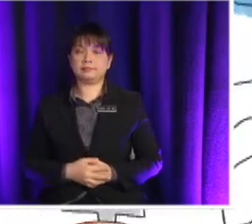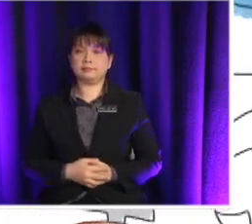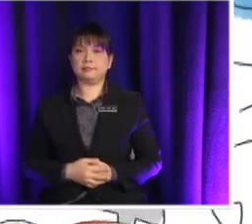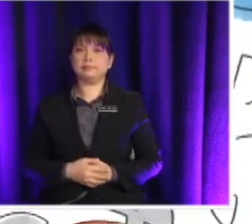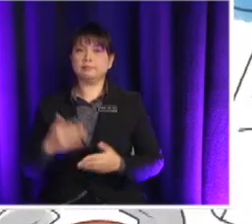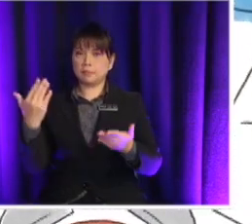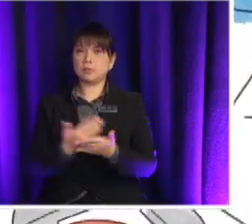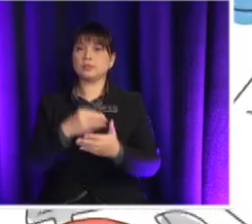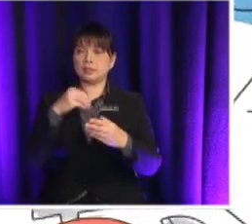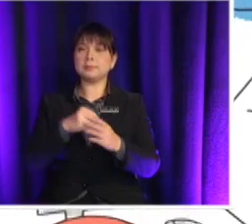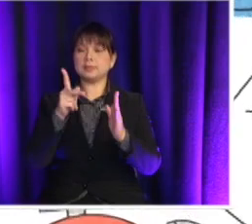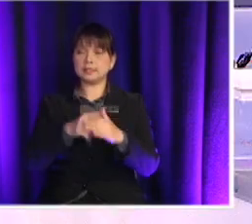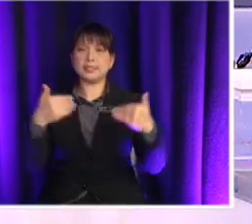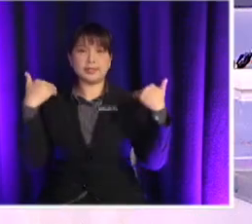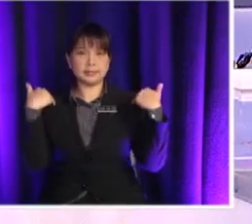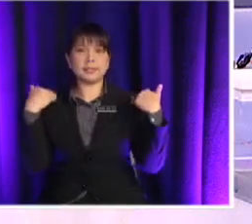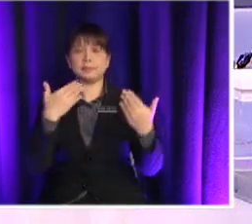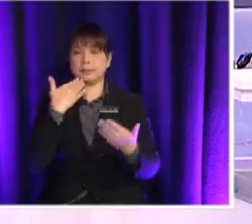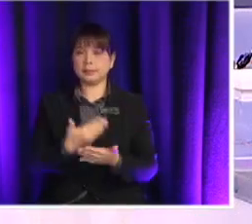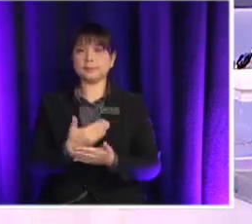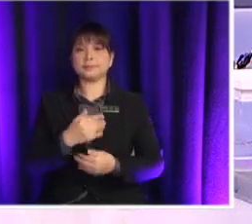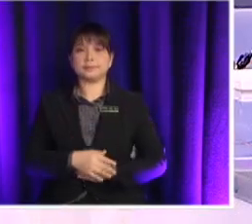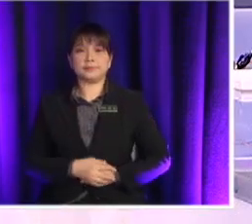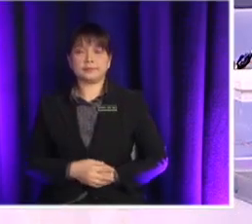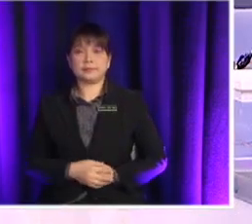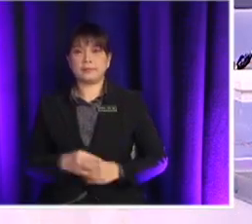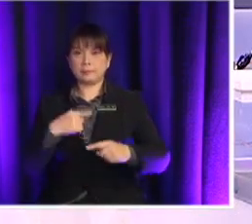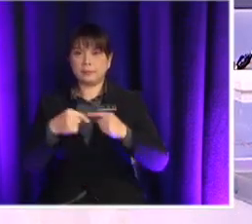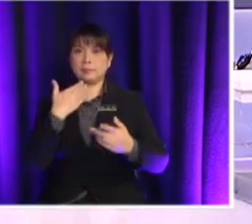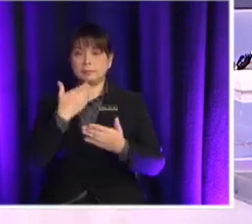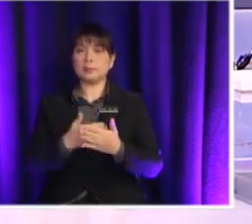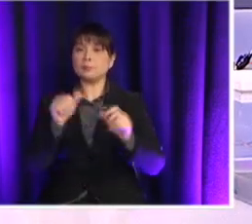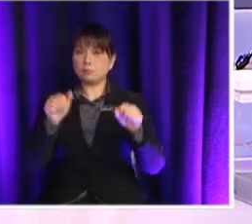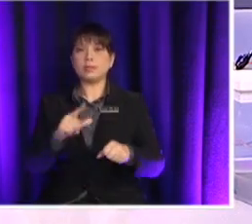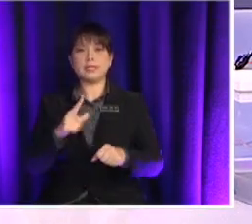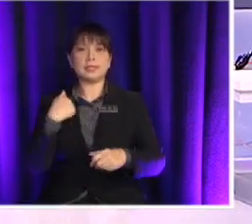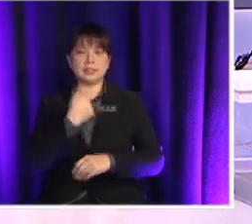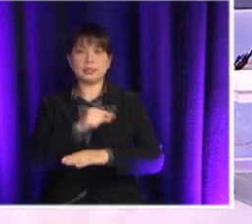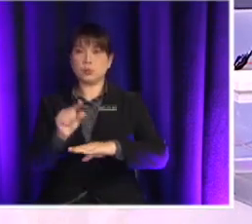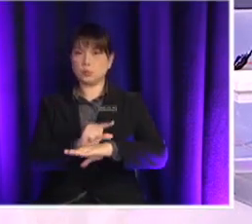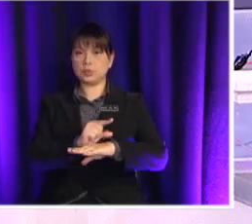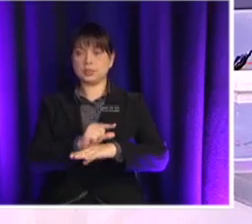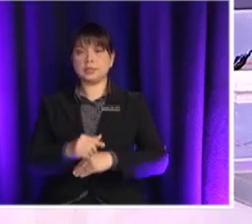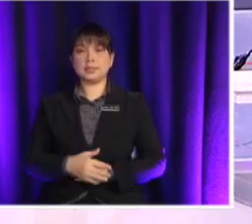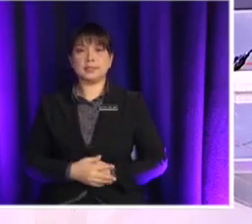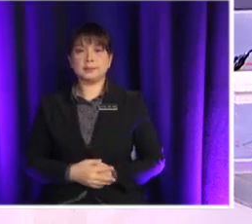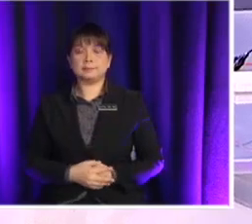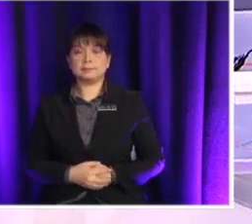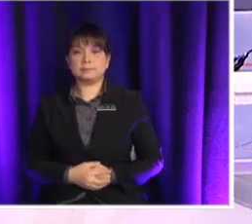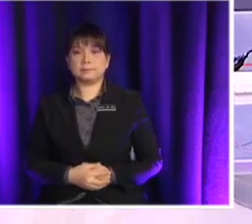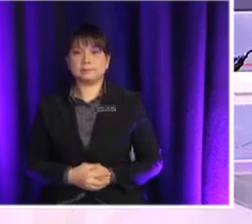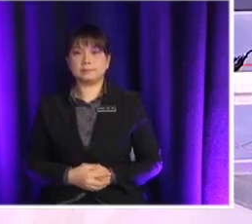keadaan elok. Ya, pandai Aiman. Okey, LED dalam keadaan elok. So bila elok kita bolehlah guna. Okey, di mana, cikgu? Kita nak Okey, teruskan. so kita sambungkan